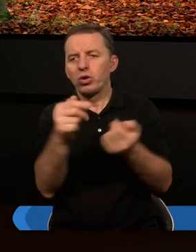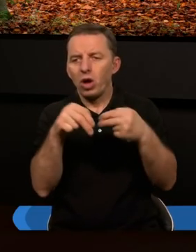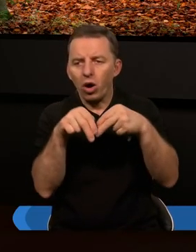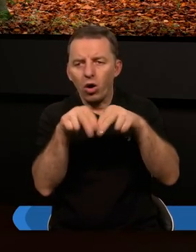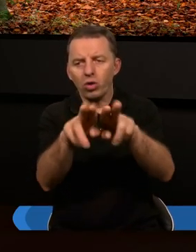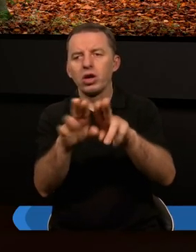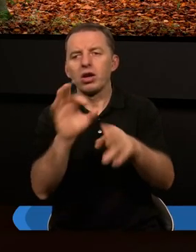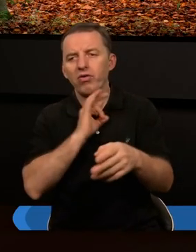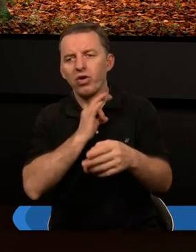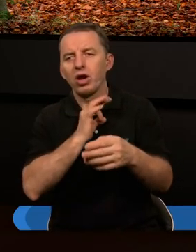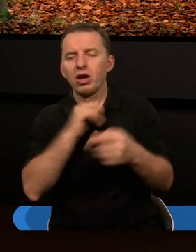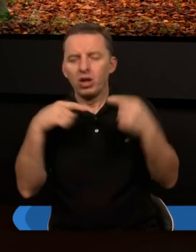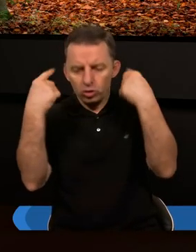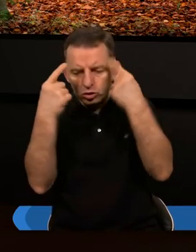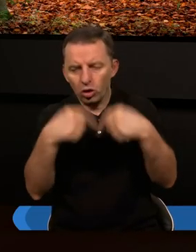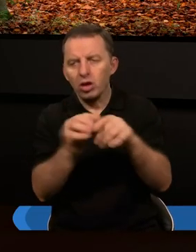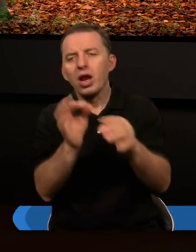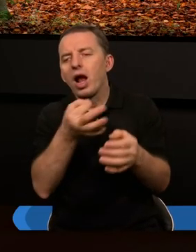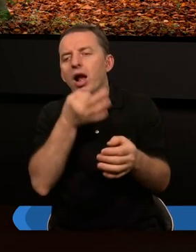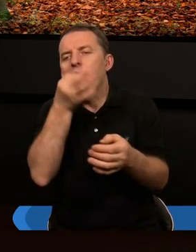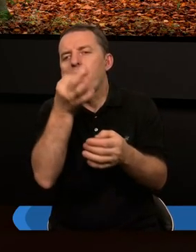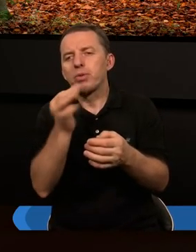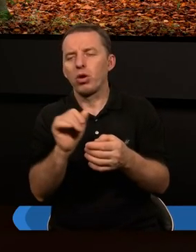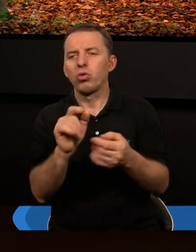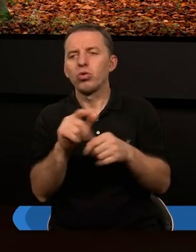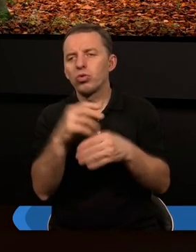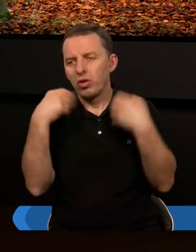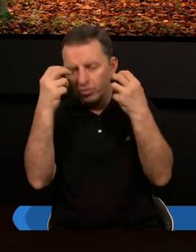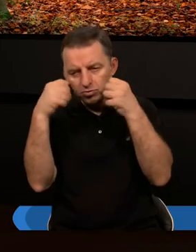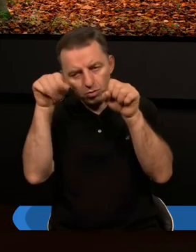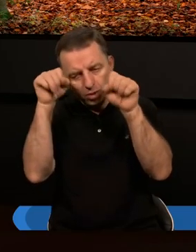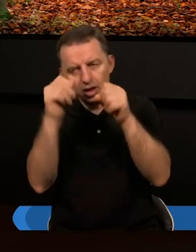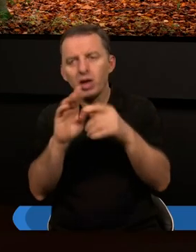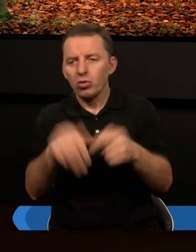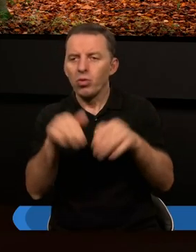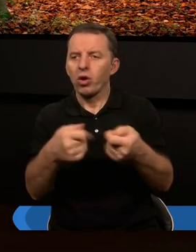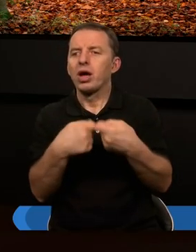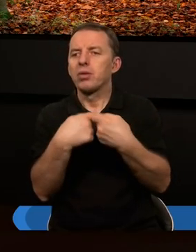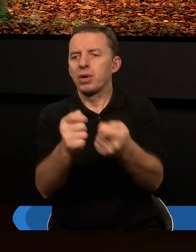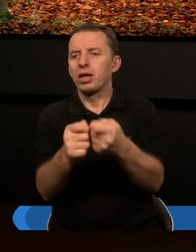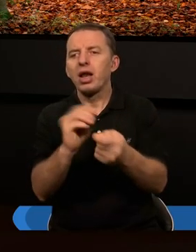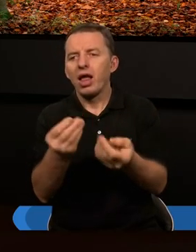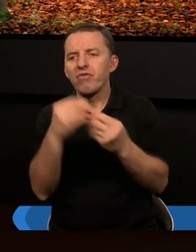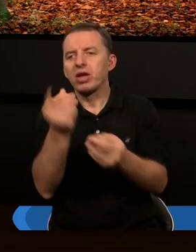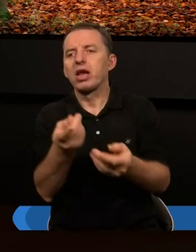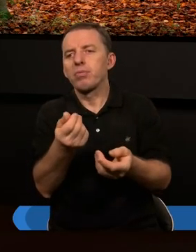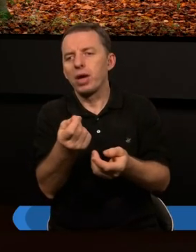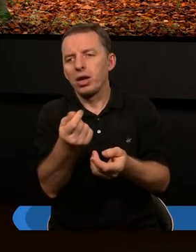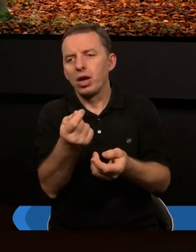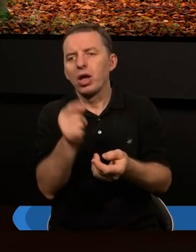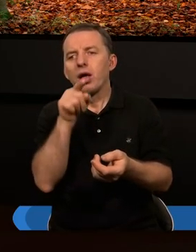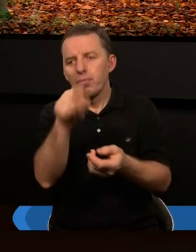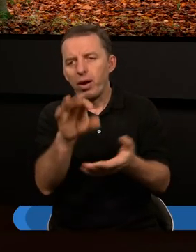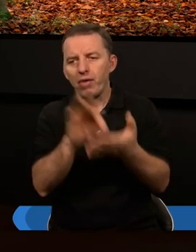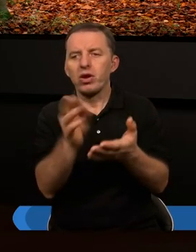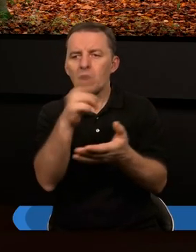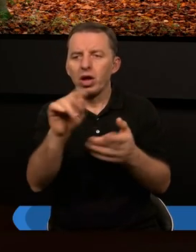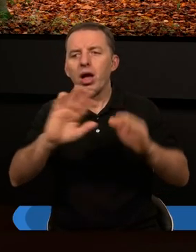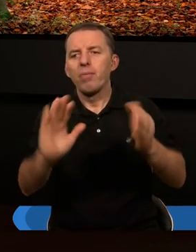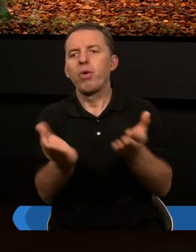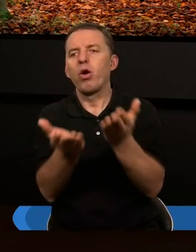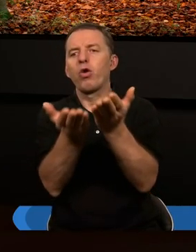oddać ze swojego stada najlepszą sztukę, którą mogłabym tak naprawdę sprzedać za najwięcej pieniędzy, to jest to pewnego